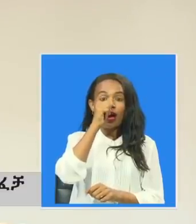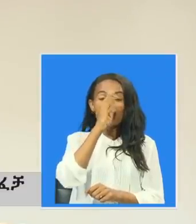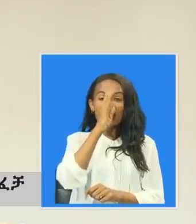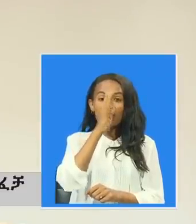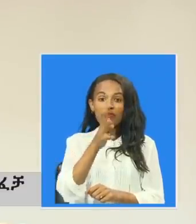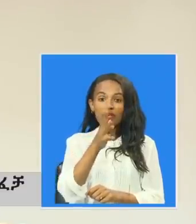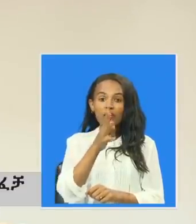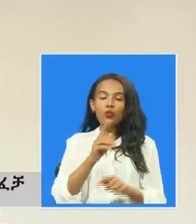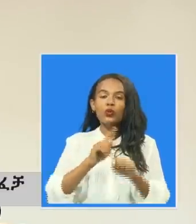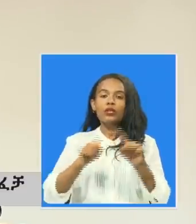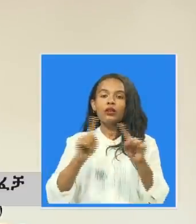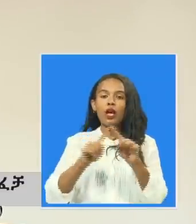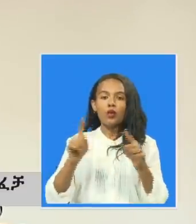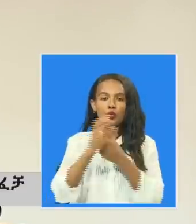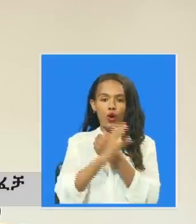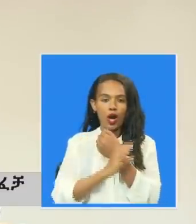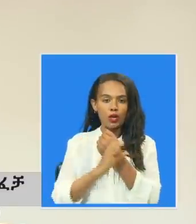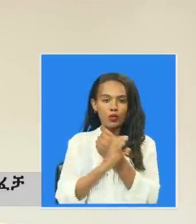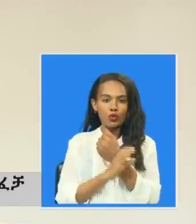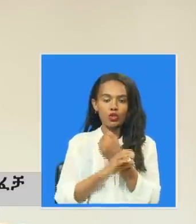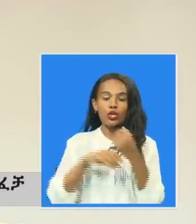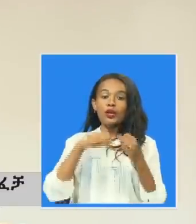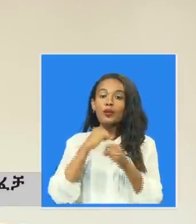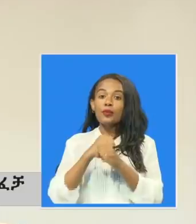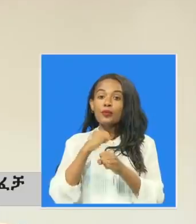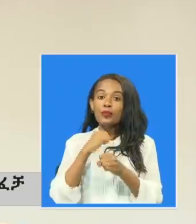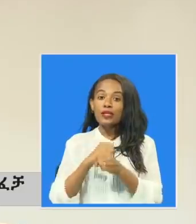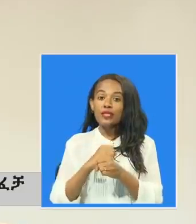ለመፍጠር ወደ ተለያዩ ሀገሮች በስራ